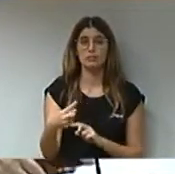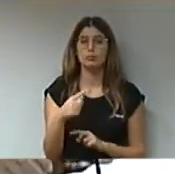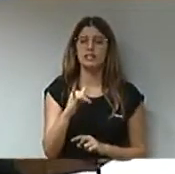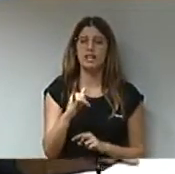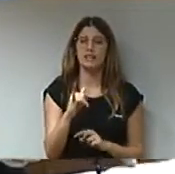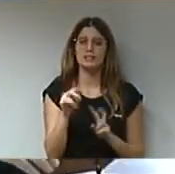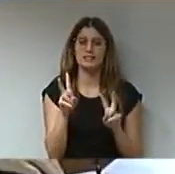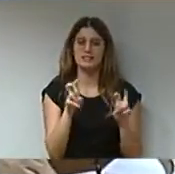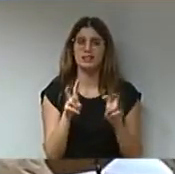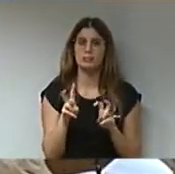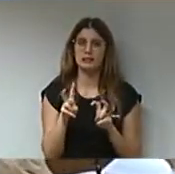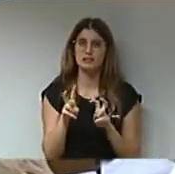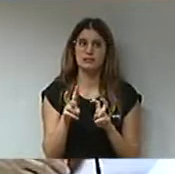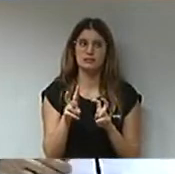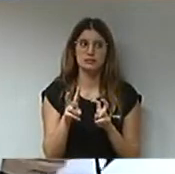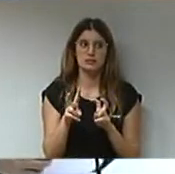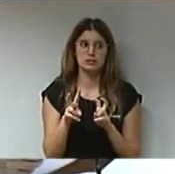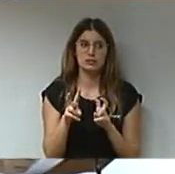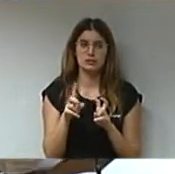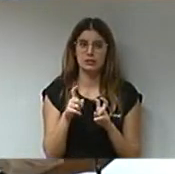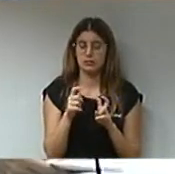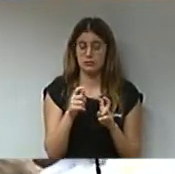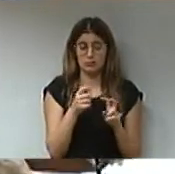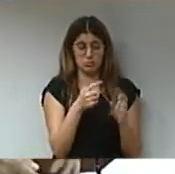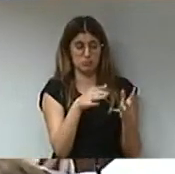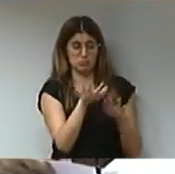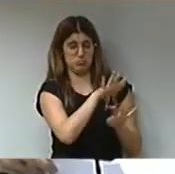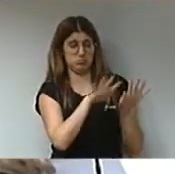que vostè planteja, no tot un revoluto,